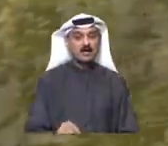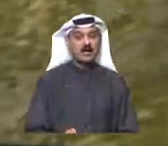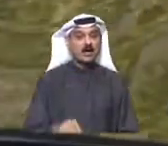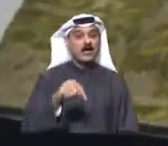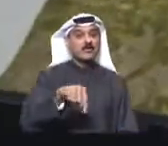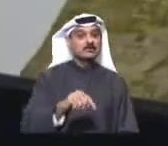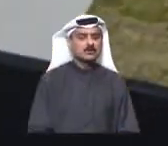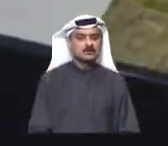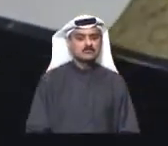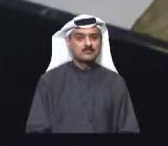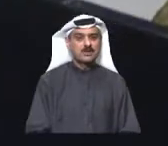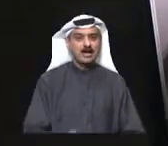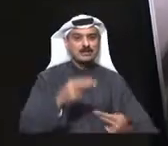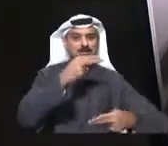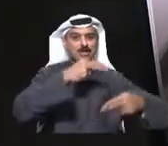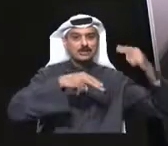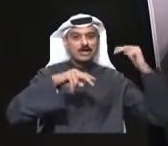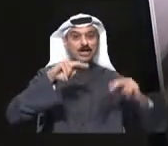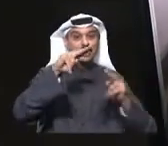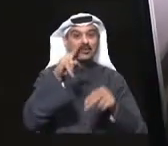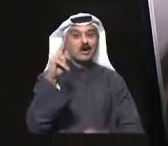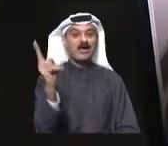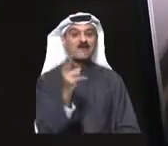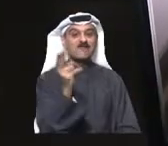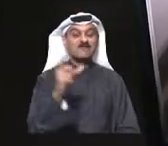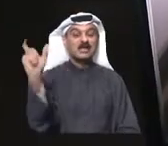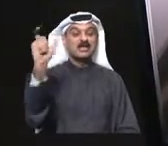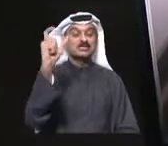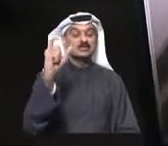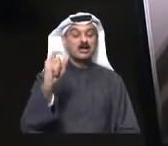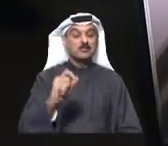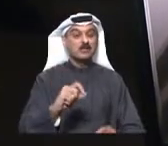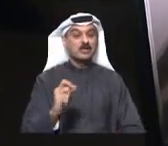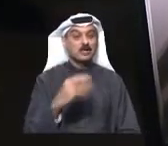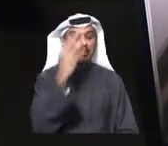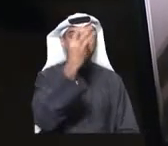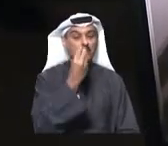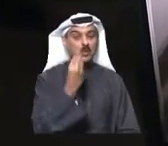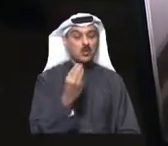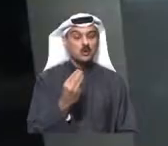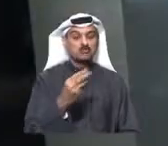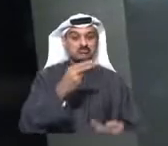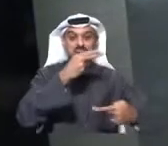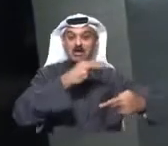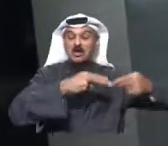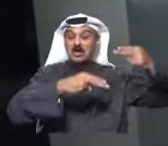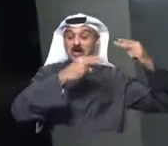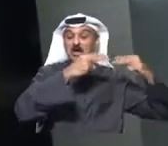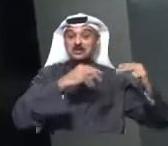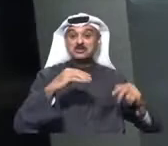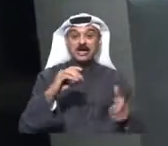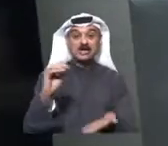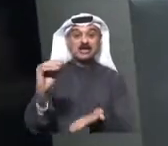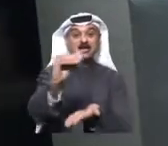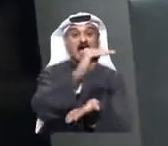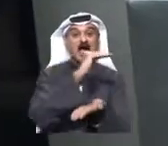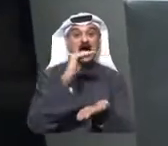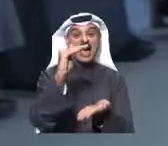إحياء وعرض الفنون الإسلامية الباهرة، ودليل تاريخي شاهد على دور الحضارة